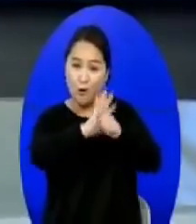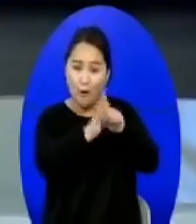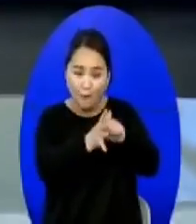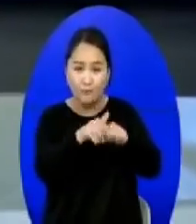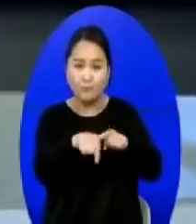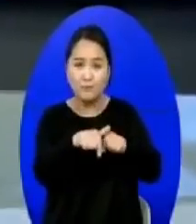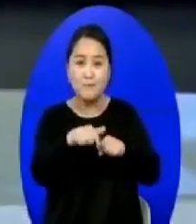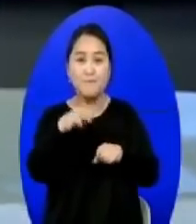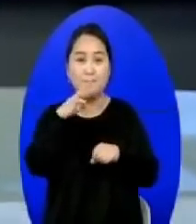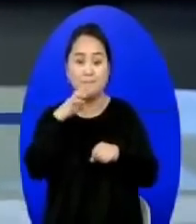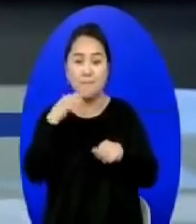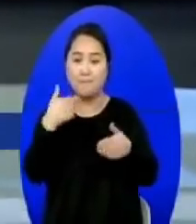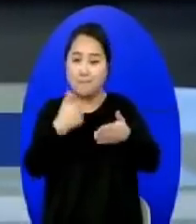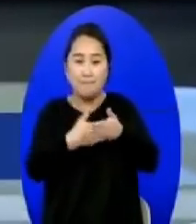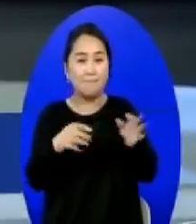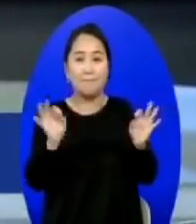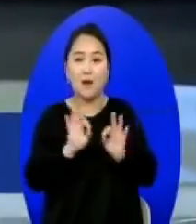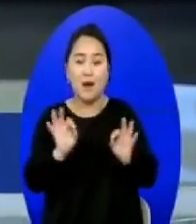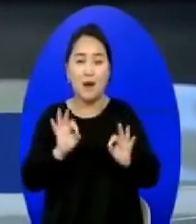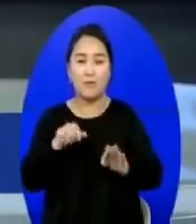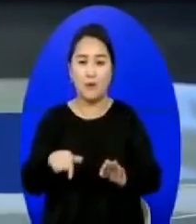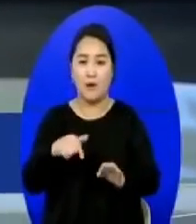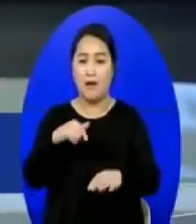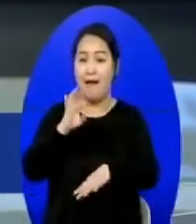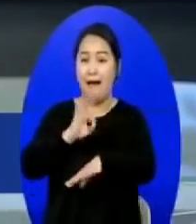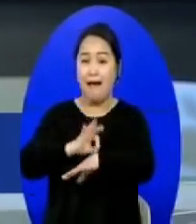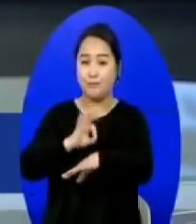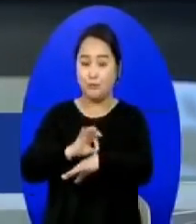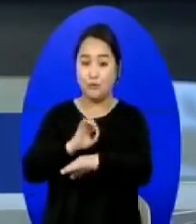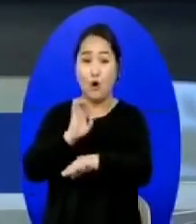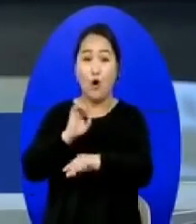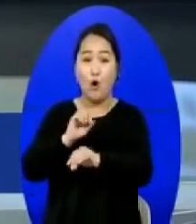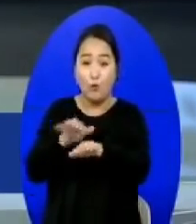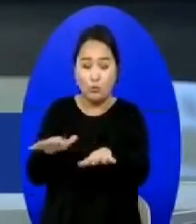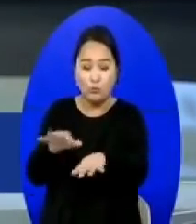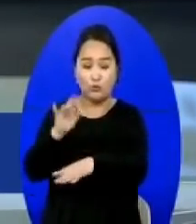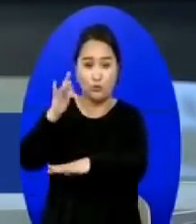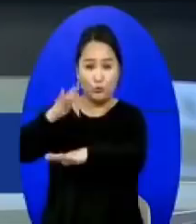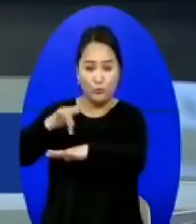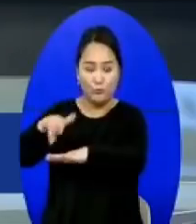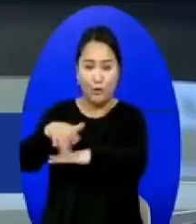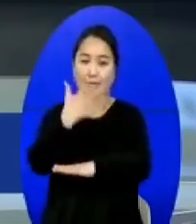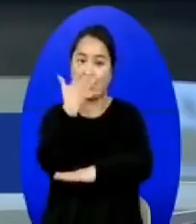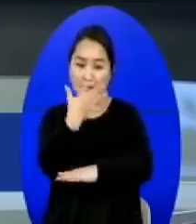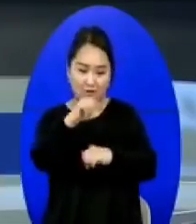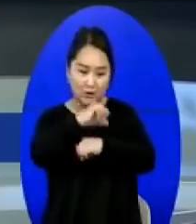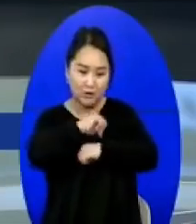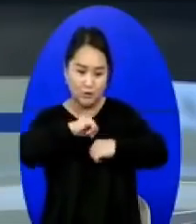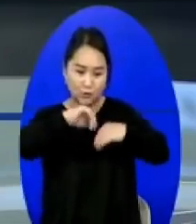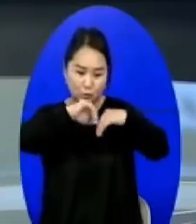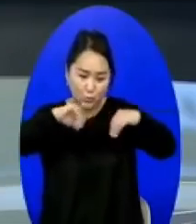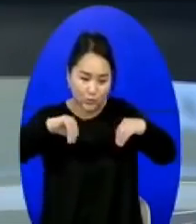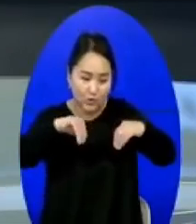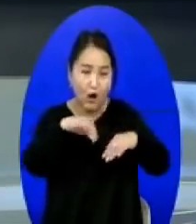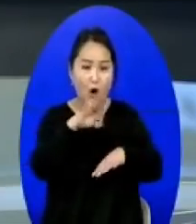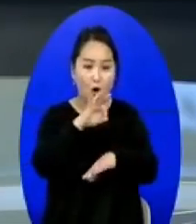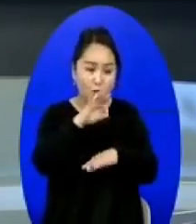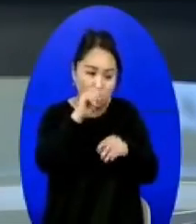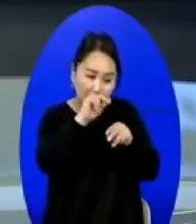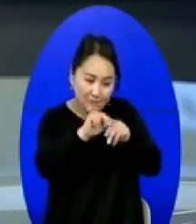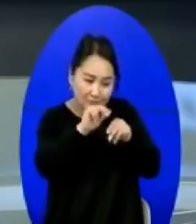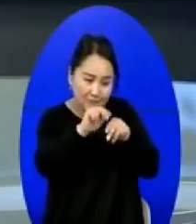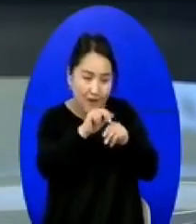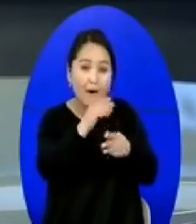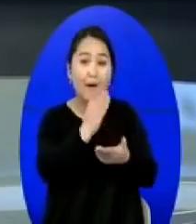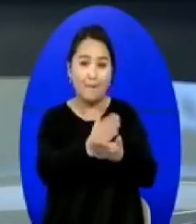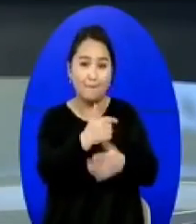бүртгэгдээгүй байна. Өнөөдрийн байдлаар халдвар төвчин судлалын үндэсний төвд 5 иргэнийг тусгаарлаж шинжилгээ авсан. Үүнээс гадна 335 иргэн эрүүл